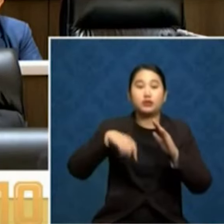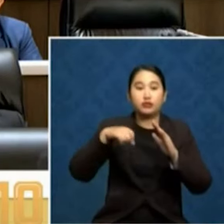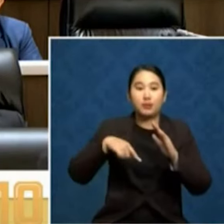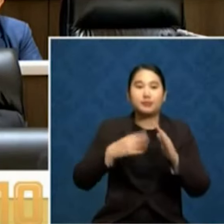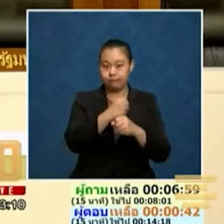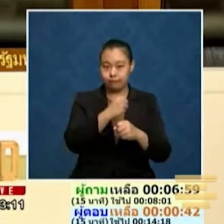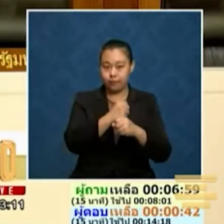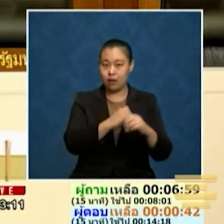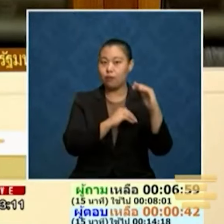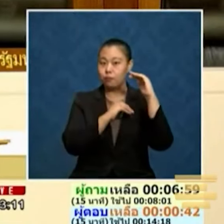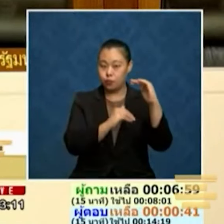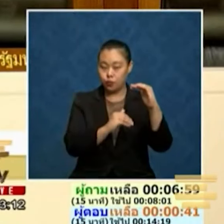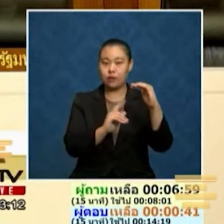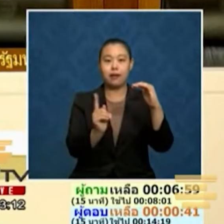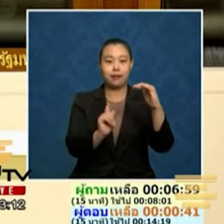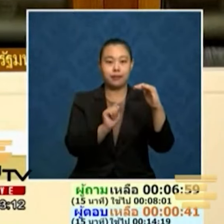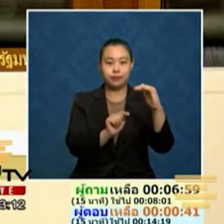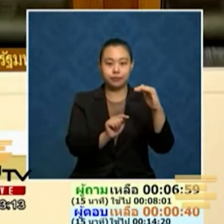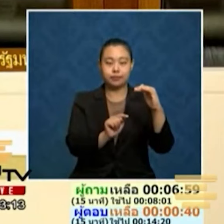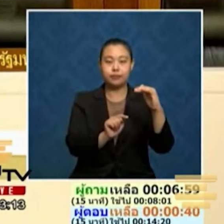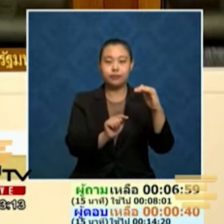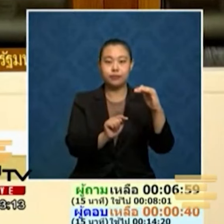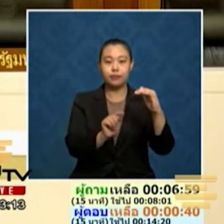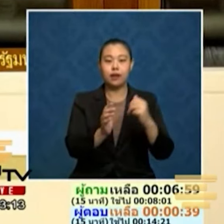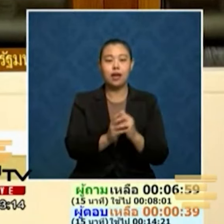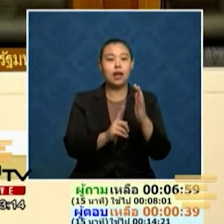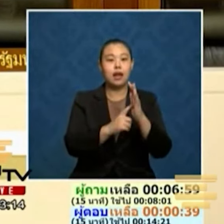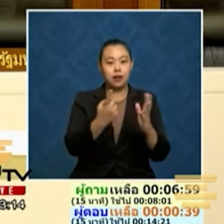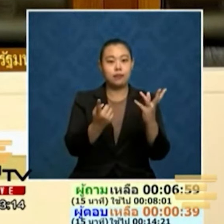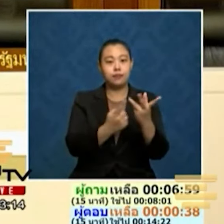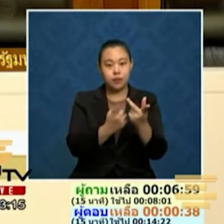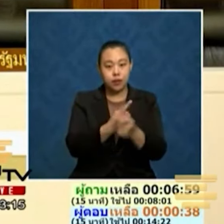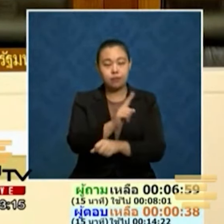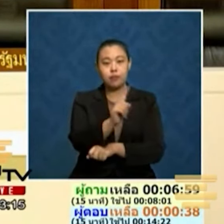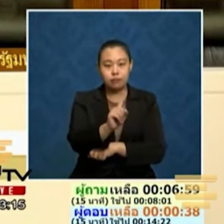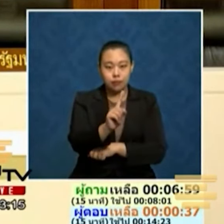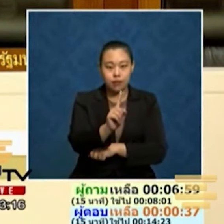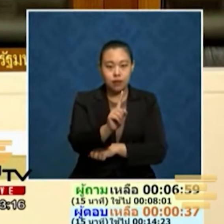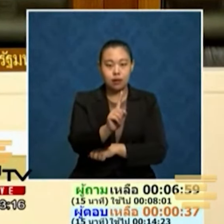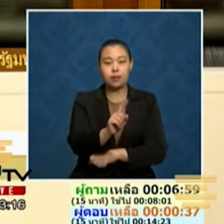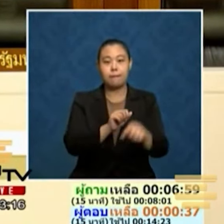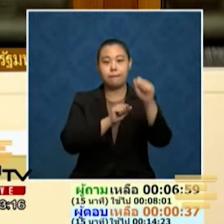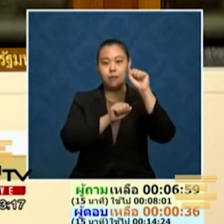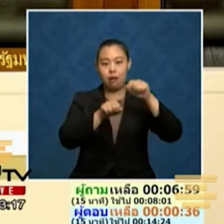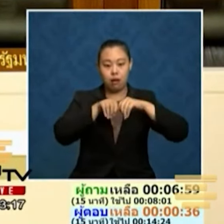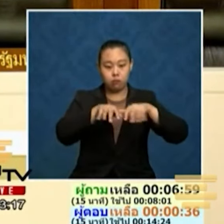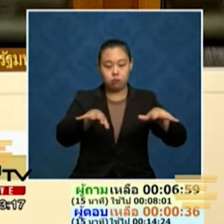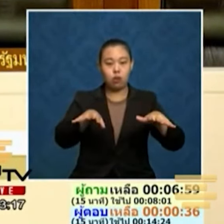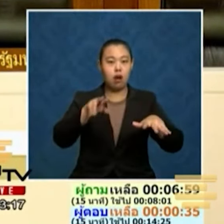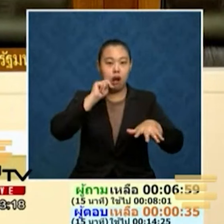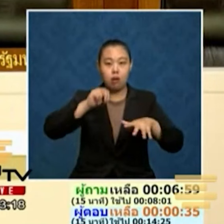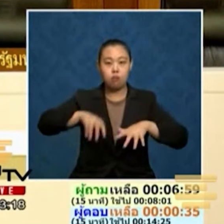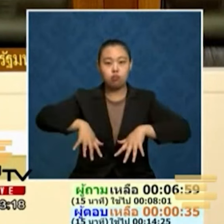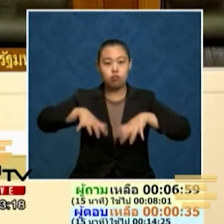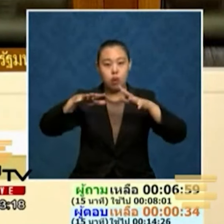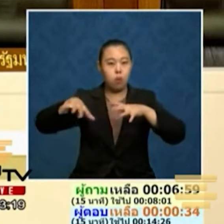ะมีงบประมาณไม่ใช่แค่ก้อนเดียวด้วย3ก้อนใหญ ่ๆค่ะ ก้อนแรกก็คืองบประมาณก็คืองบกลา